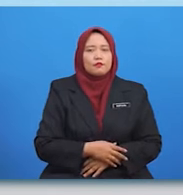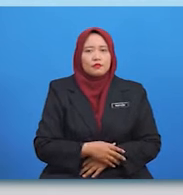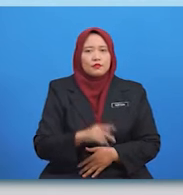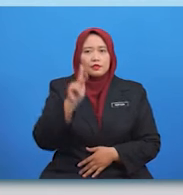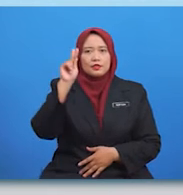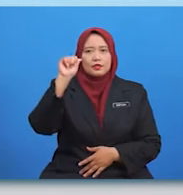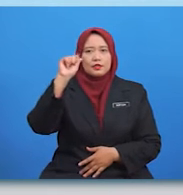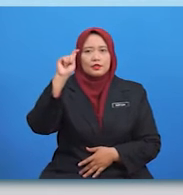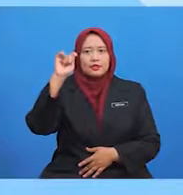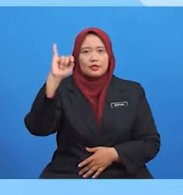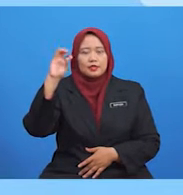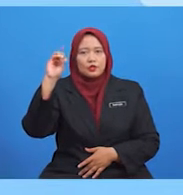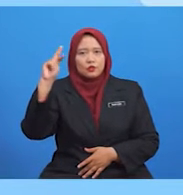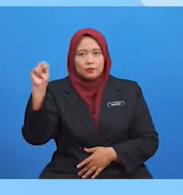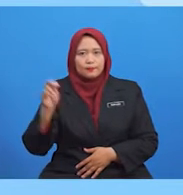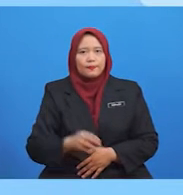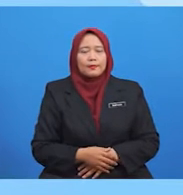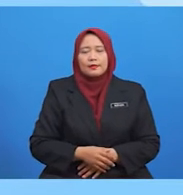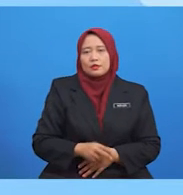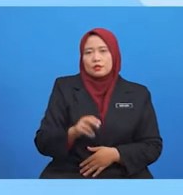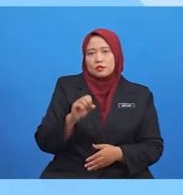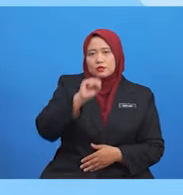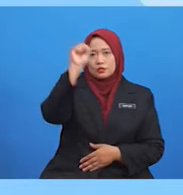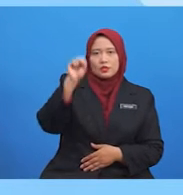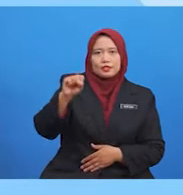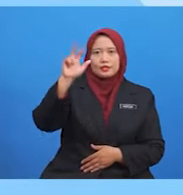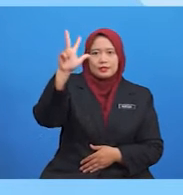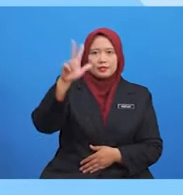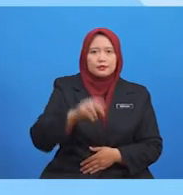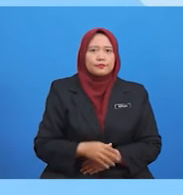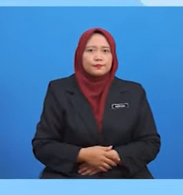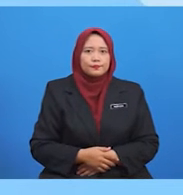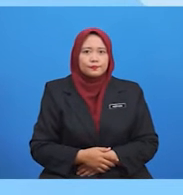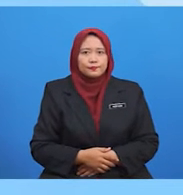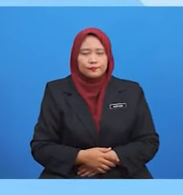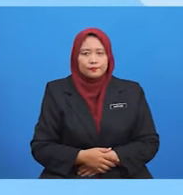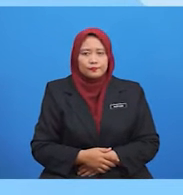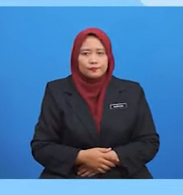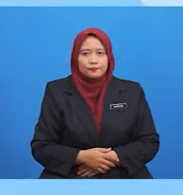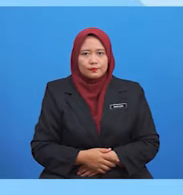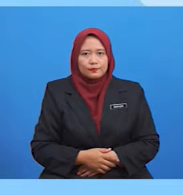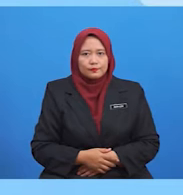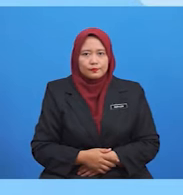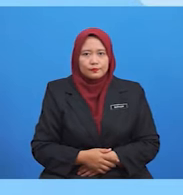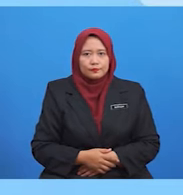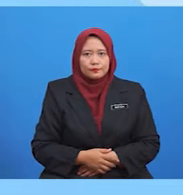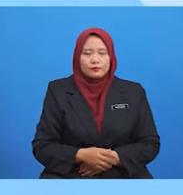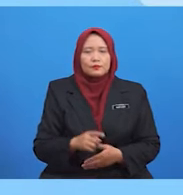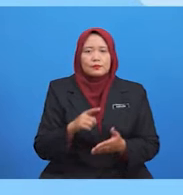Soalan ketiga. Apakah zarah-zarah subatom yang terkandung dalam sebuah